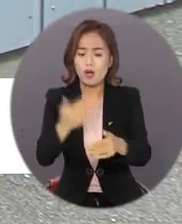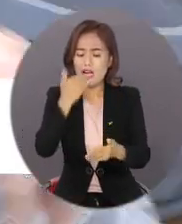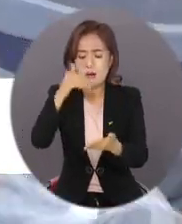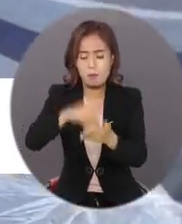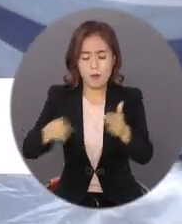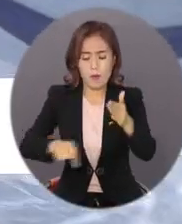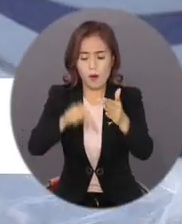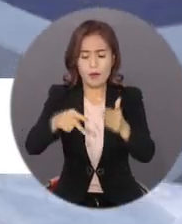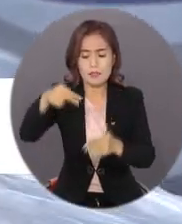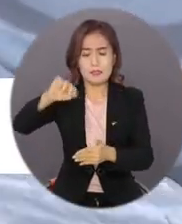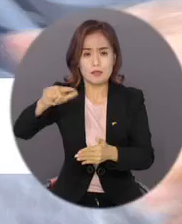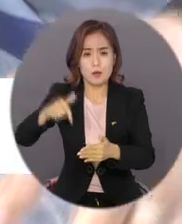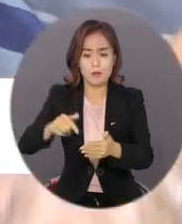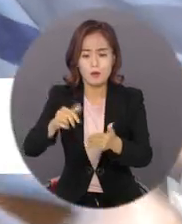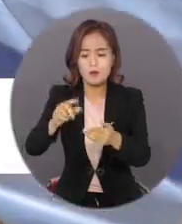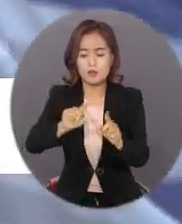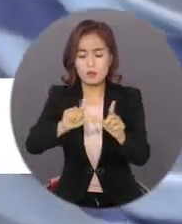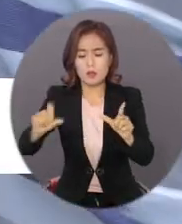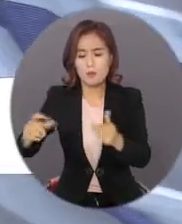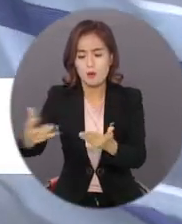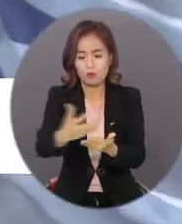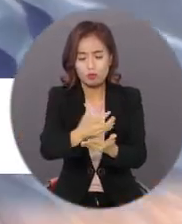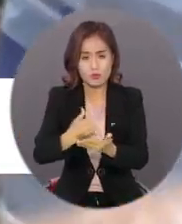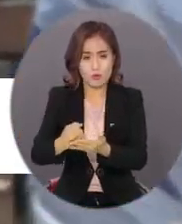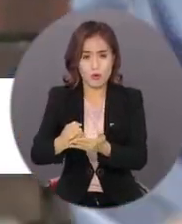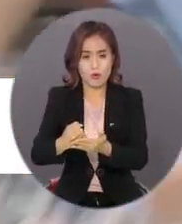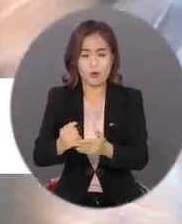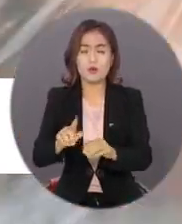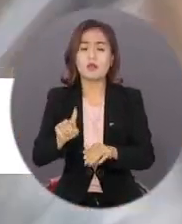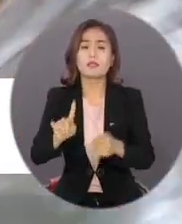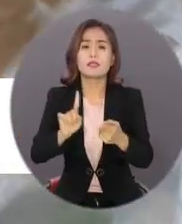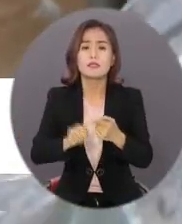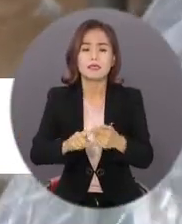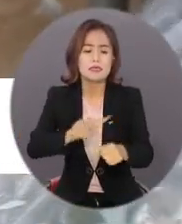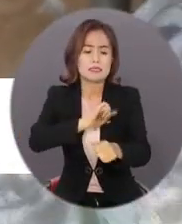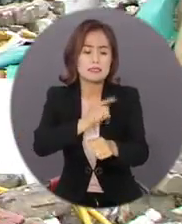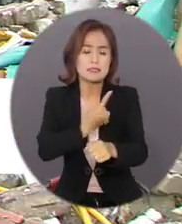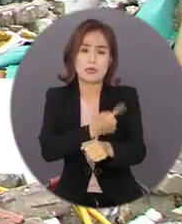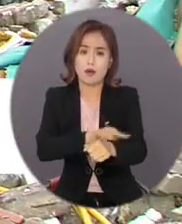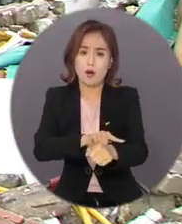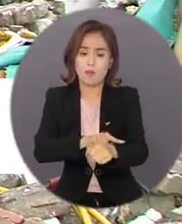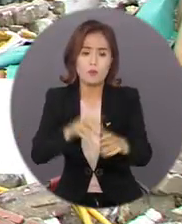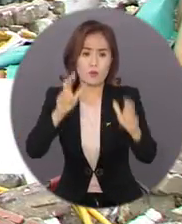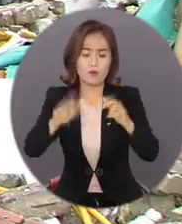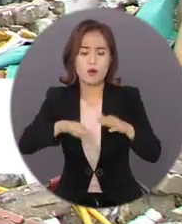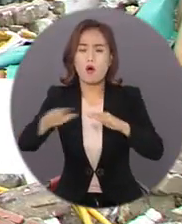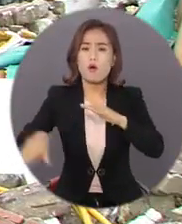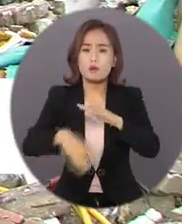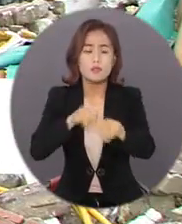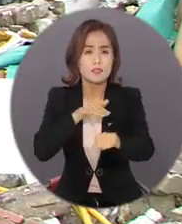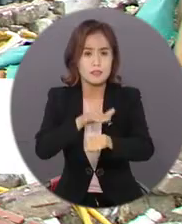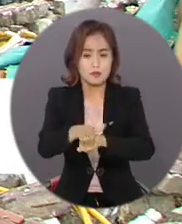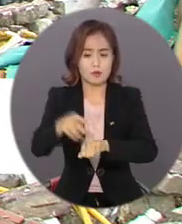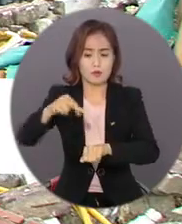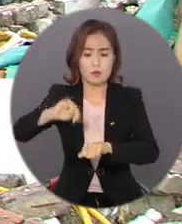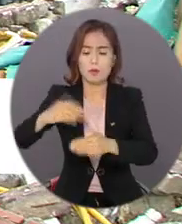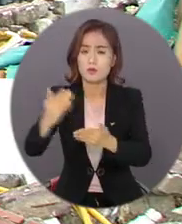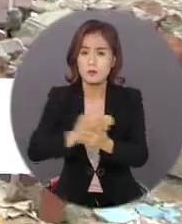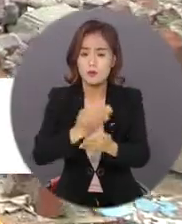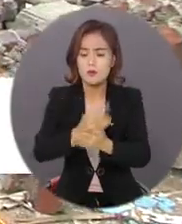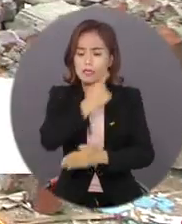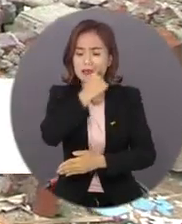섞인 성면 슬레이트 조각을 일부 수거했다며 이는 자격이 없는 업체가 막무가내 방식으로 성면을